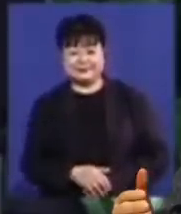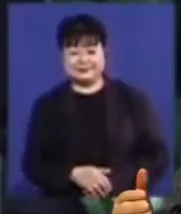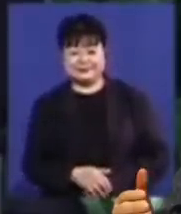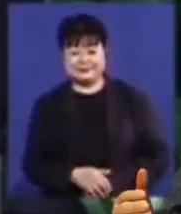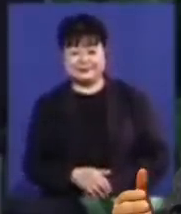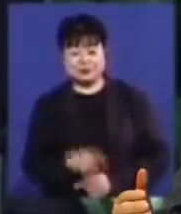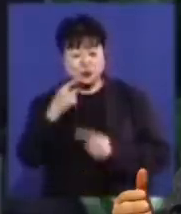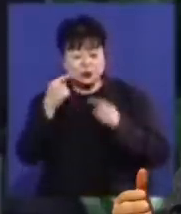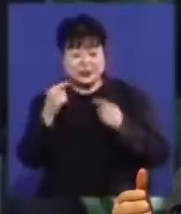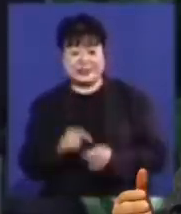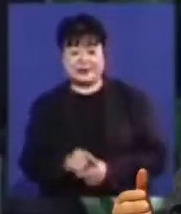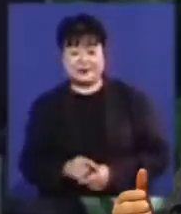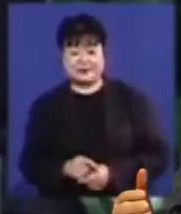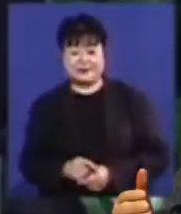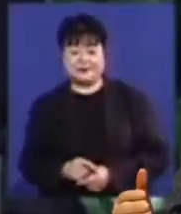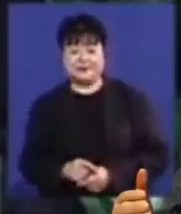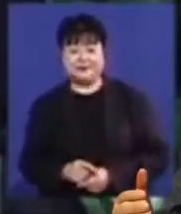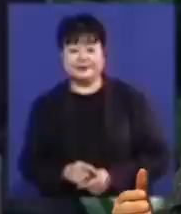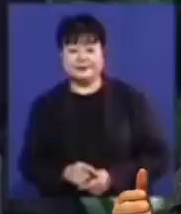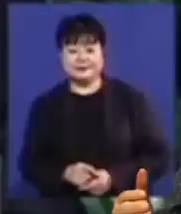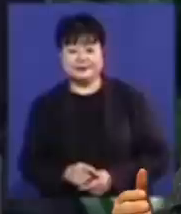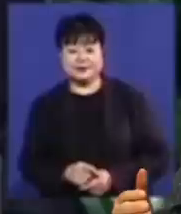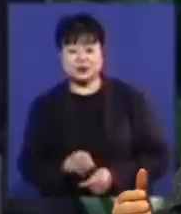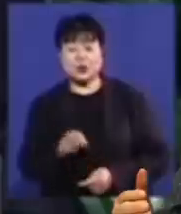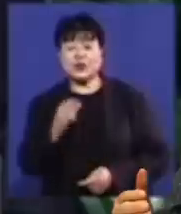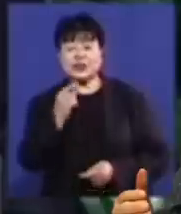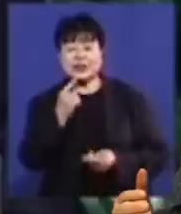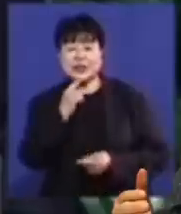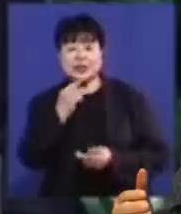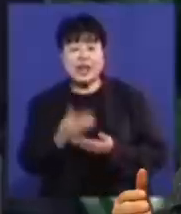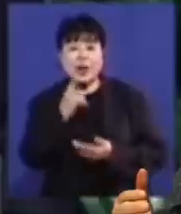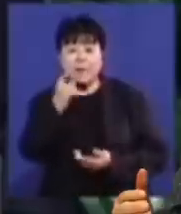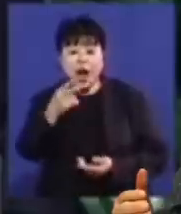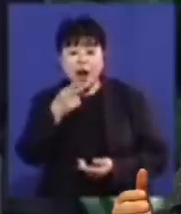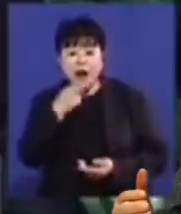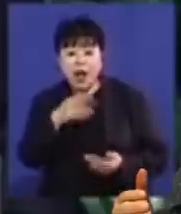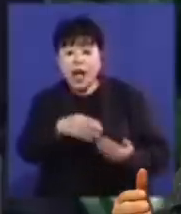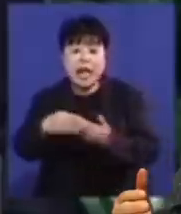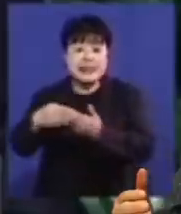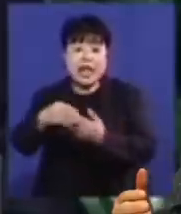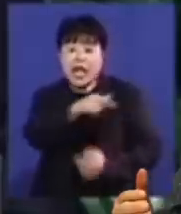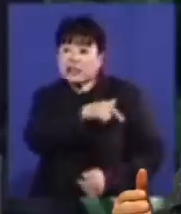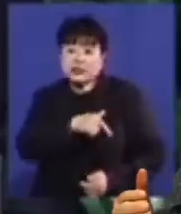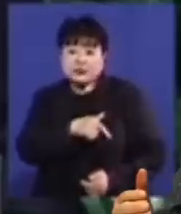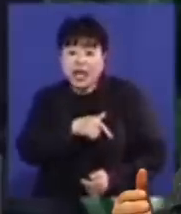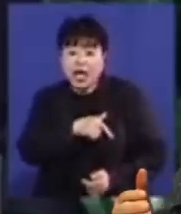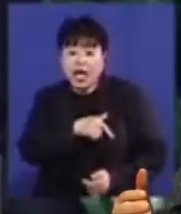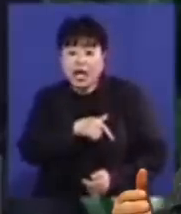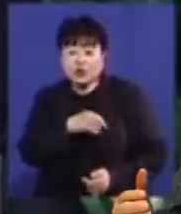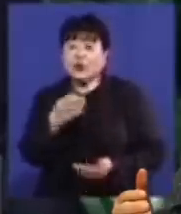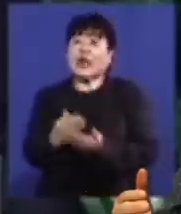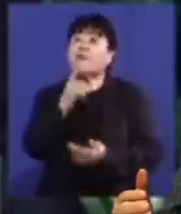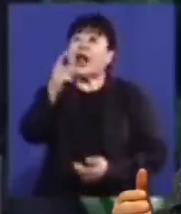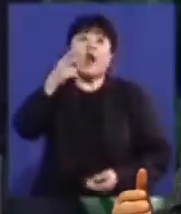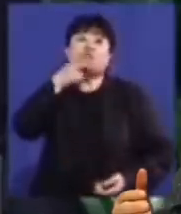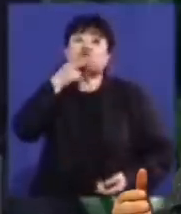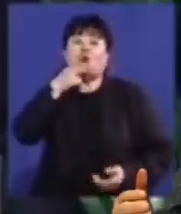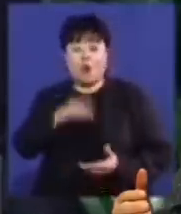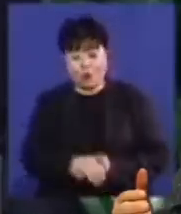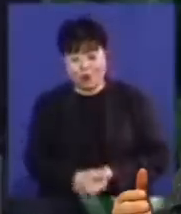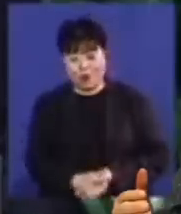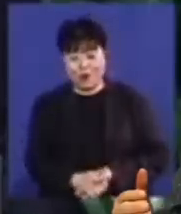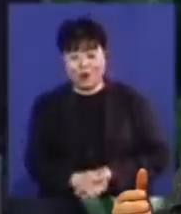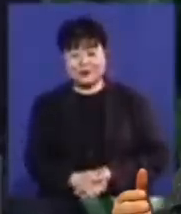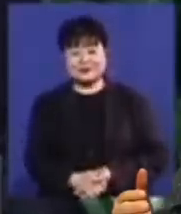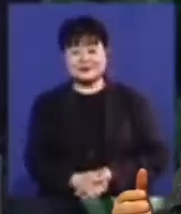제가 당회장으로 있을 때 나보고 돈 내라고 한 우리 안내 남녀 집사님들 한 분도 안